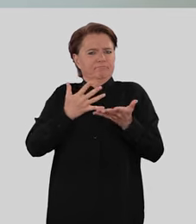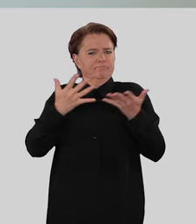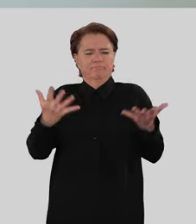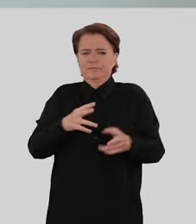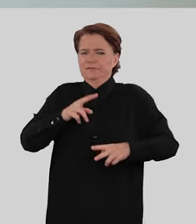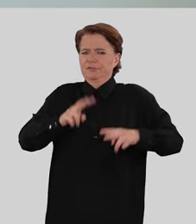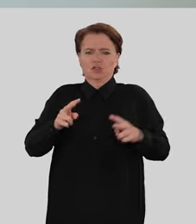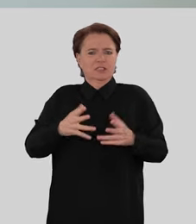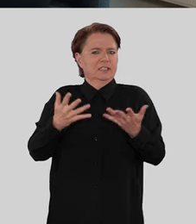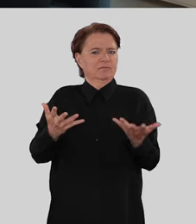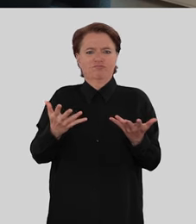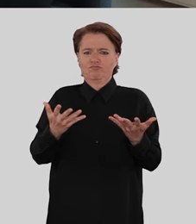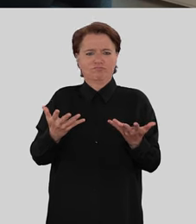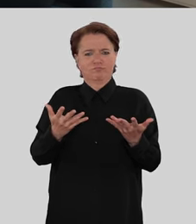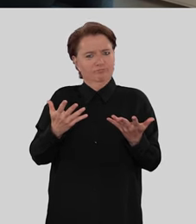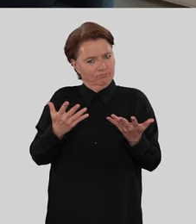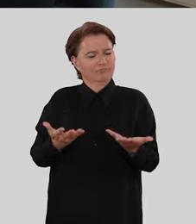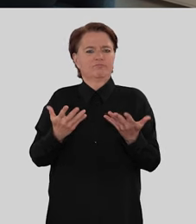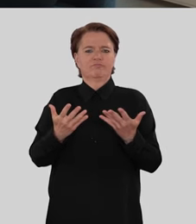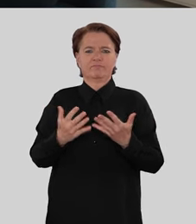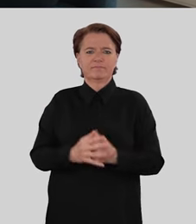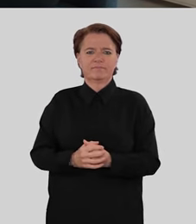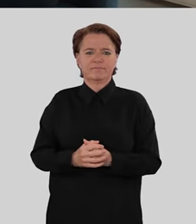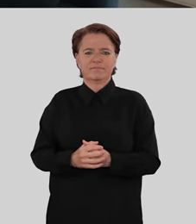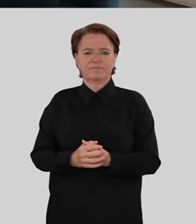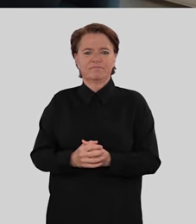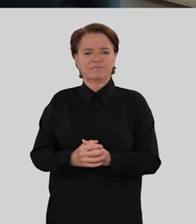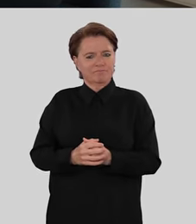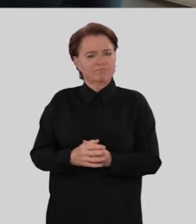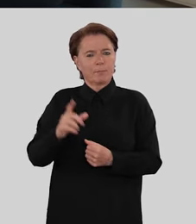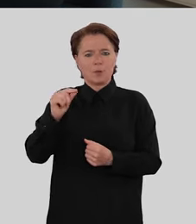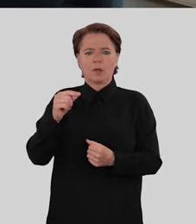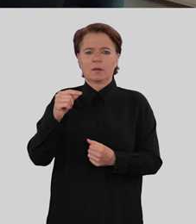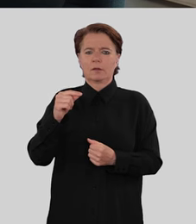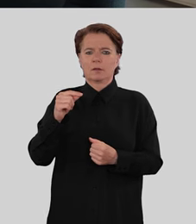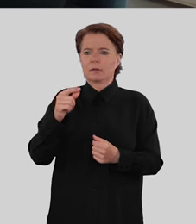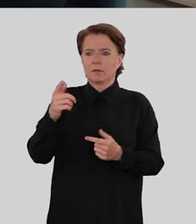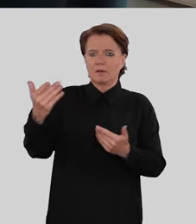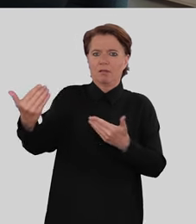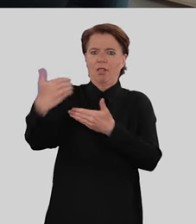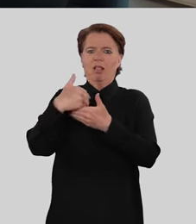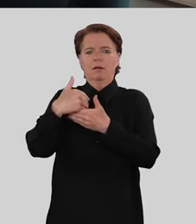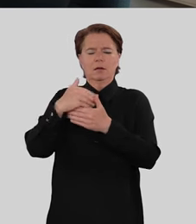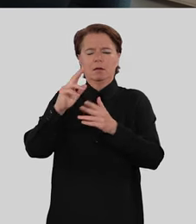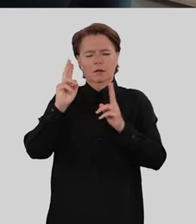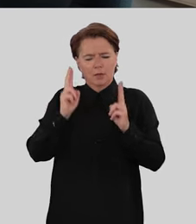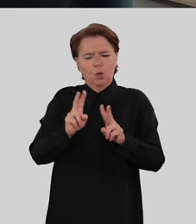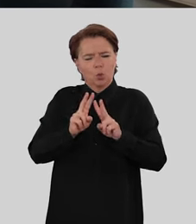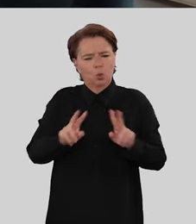kann hier in der Situation ja keiner angreifen.